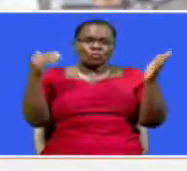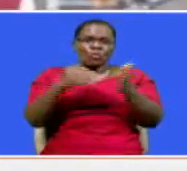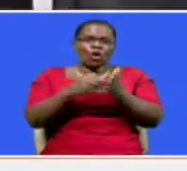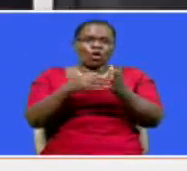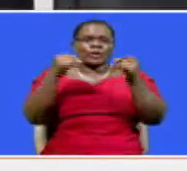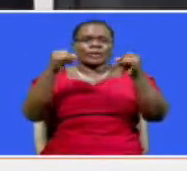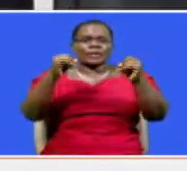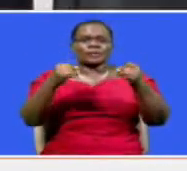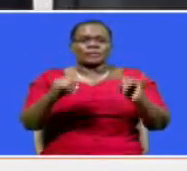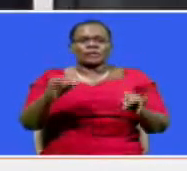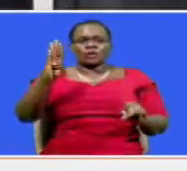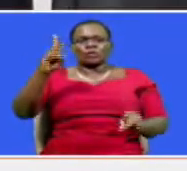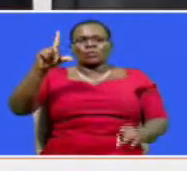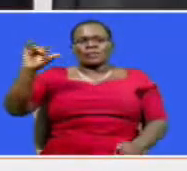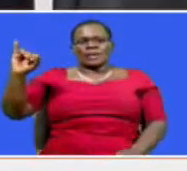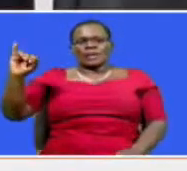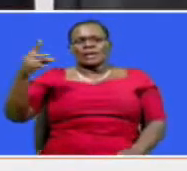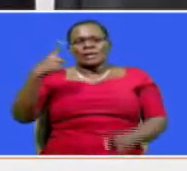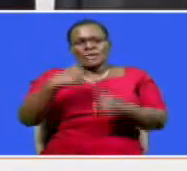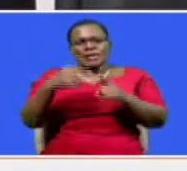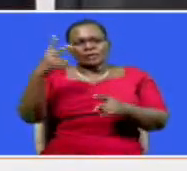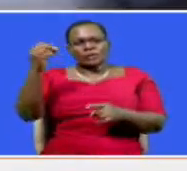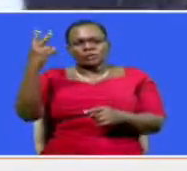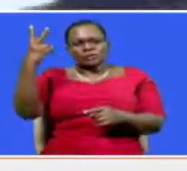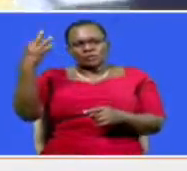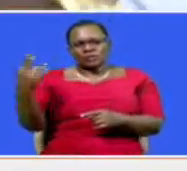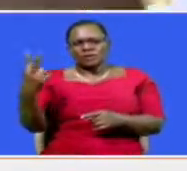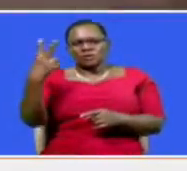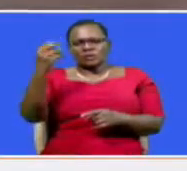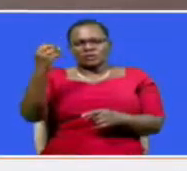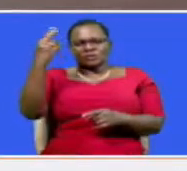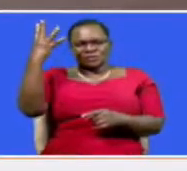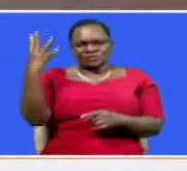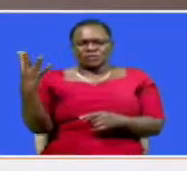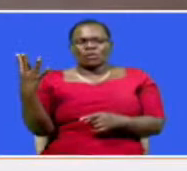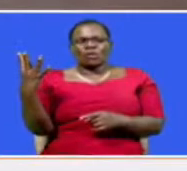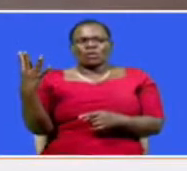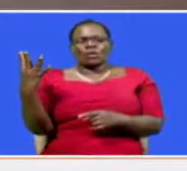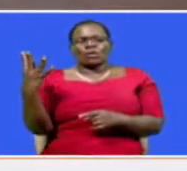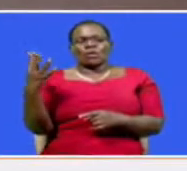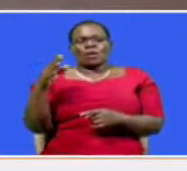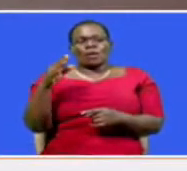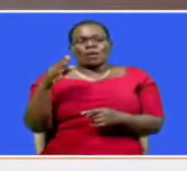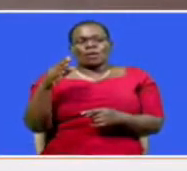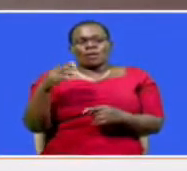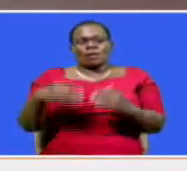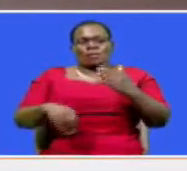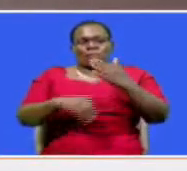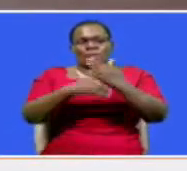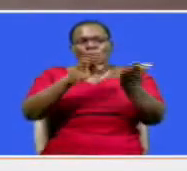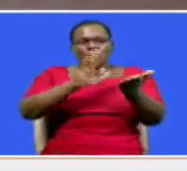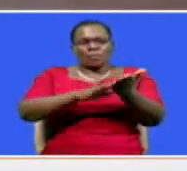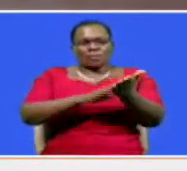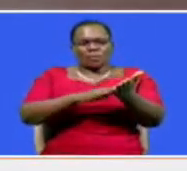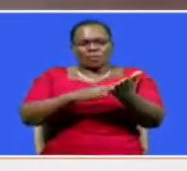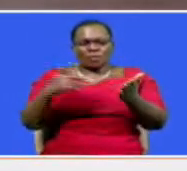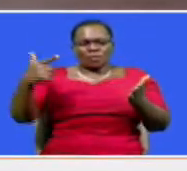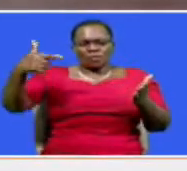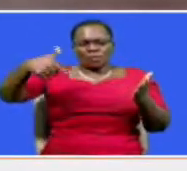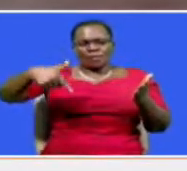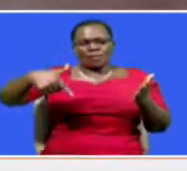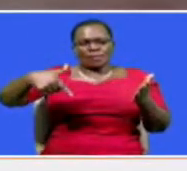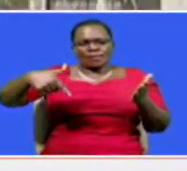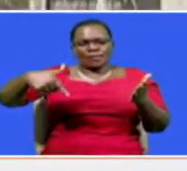wa mswada wa sheria ya fedha mwaka 2023-2024 iliyopendekeza nyongeza ya ushuru dhidi ya bidhaa za